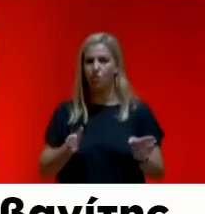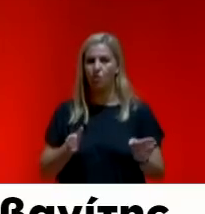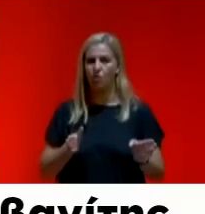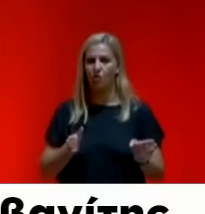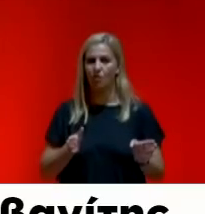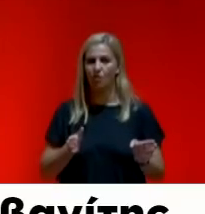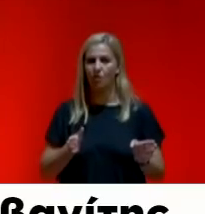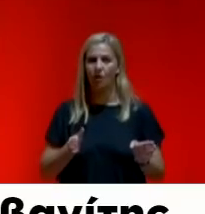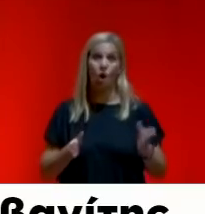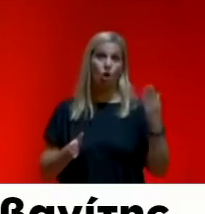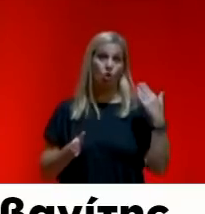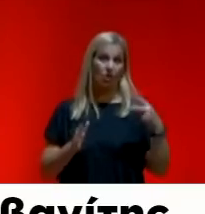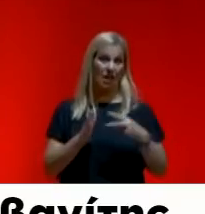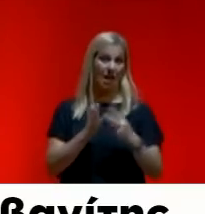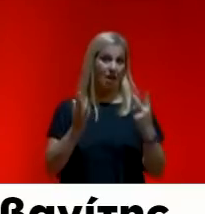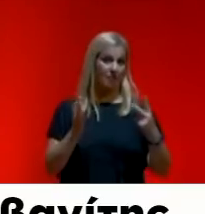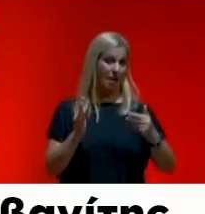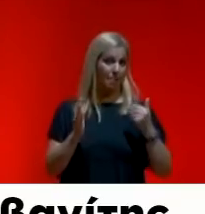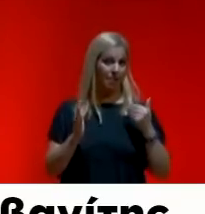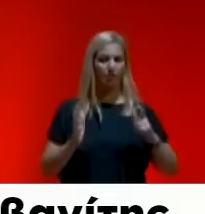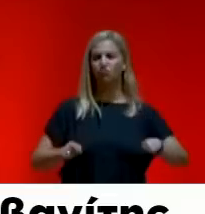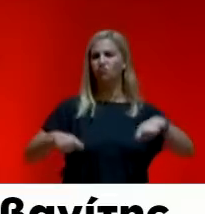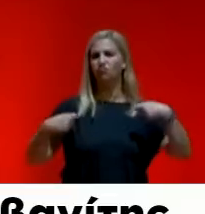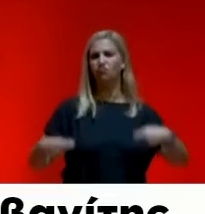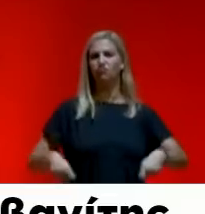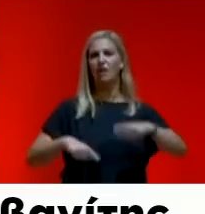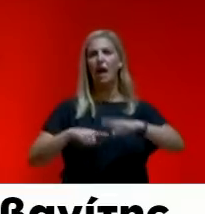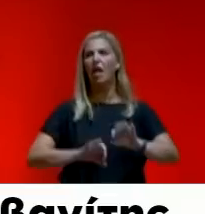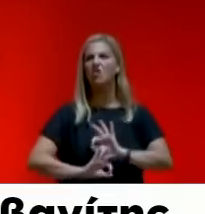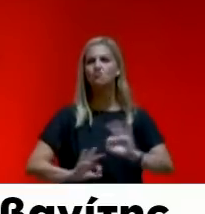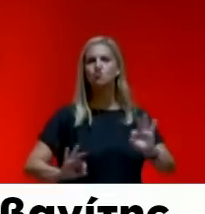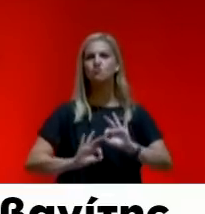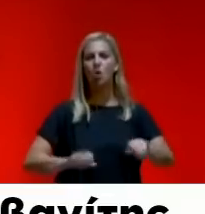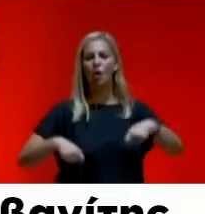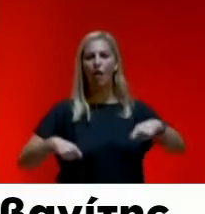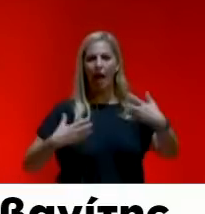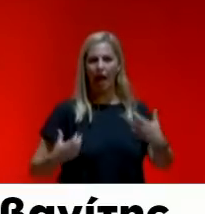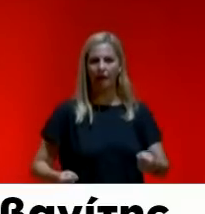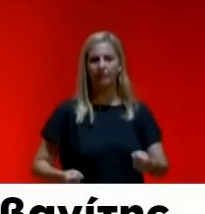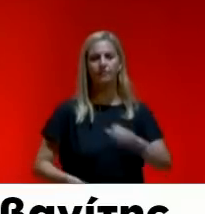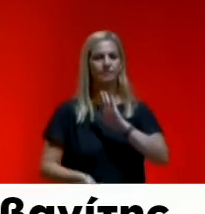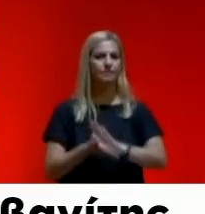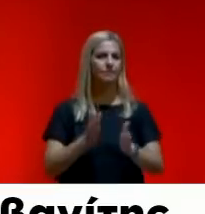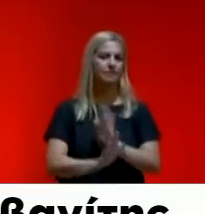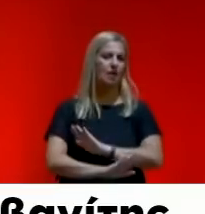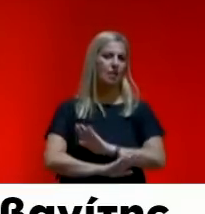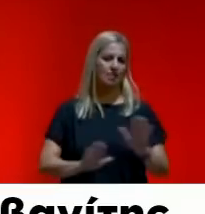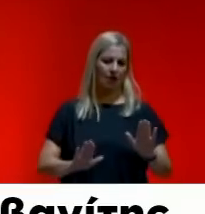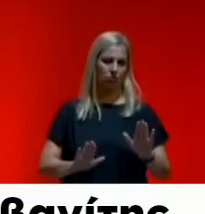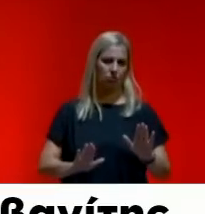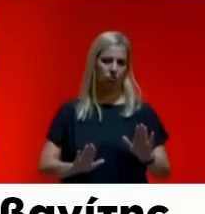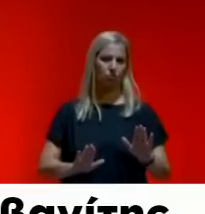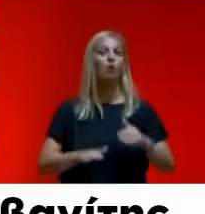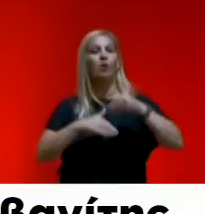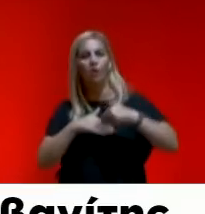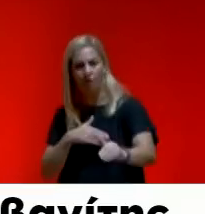διαφωνία. Η άποψή μου είναι ότι πρέπει να αναβληθεί η διαδικασία. Προσωπική μου άποψη είναι αυτή. Γιατί η χώρα πενθεί αυτή τη στιγμή